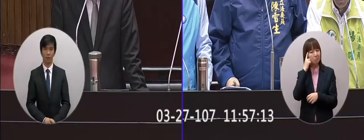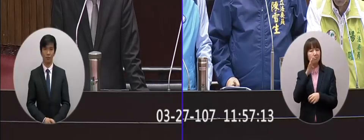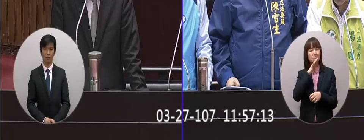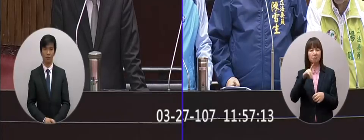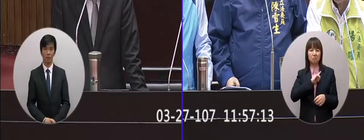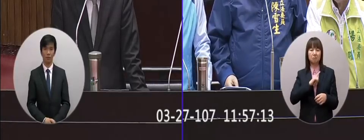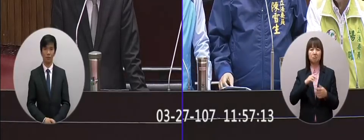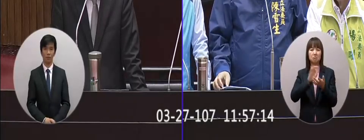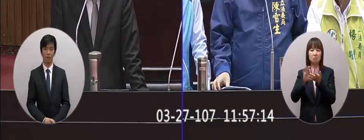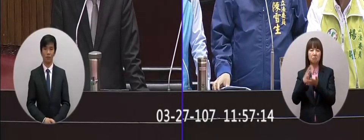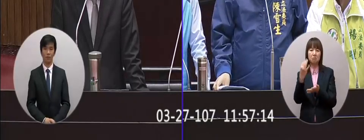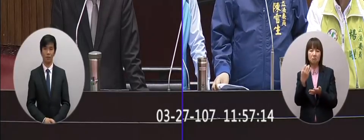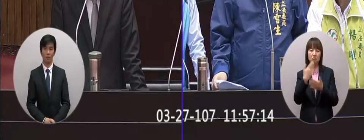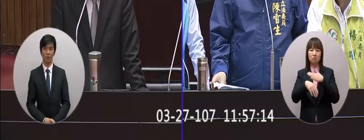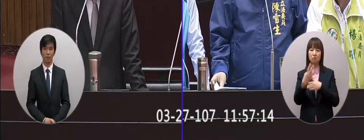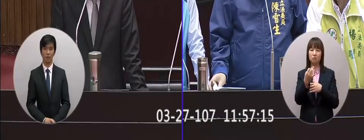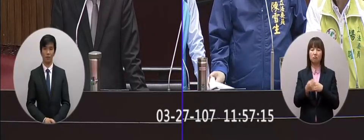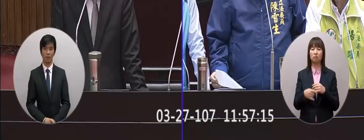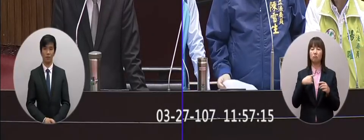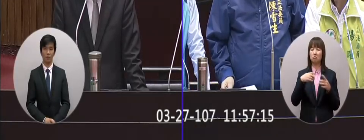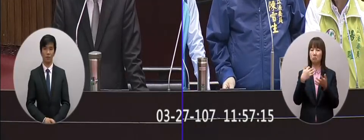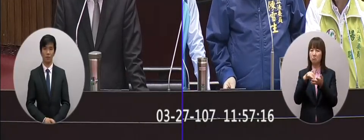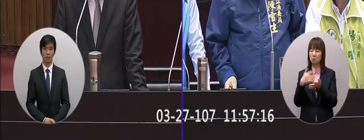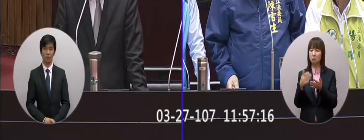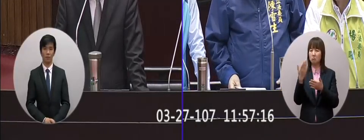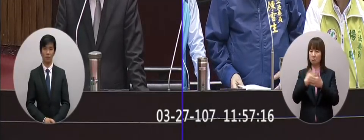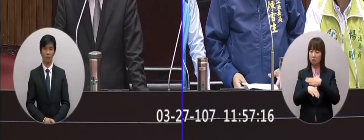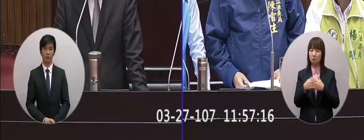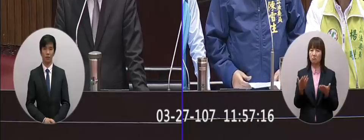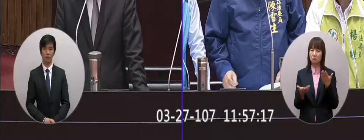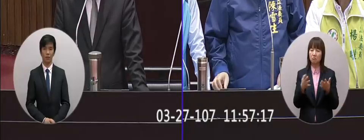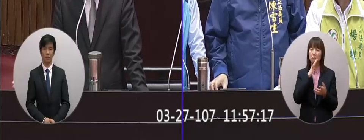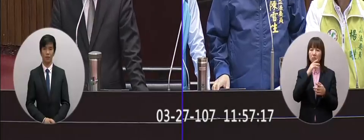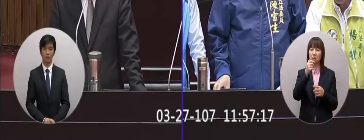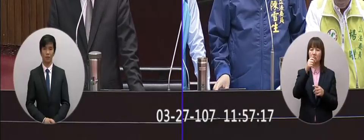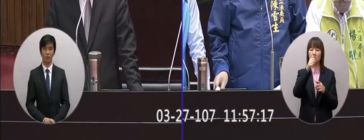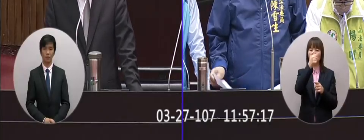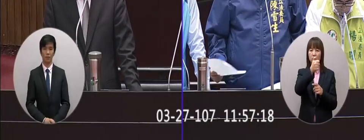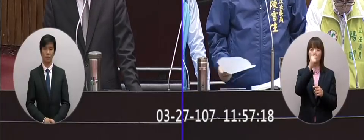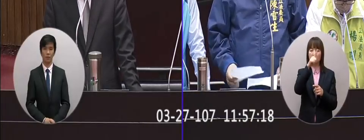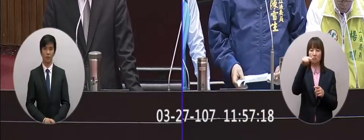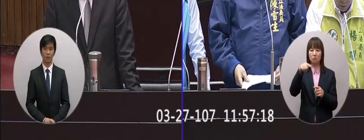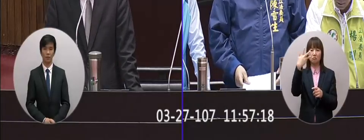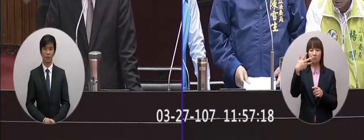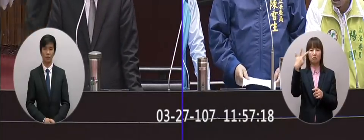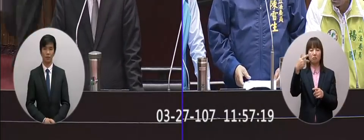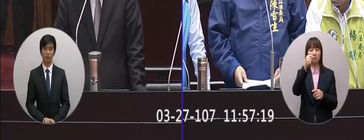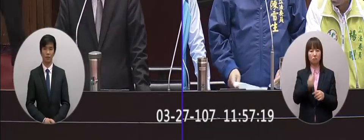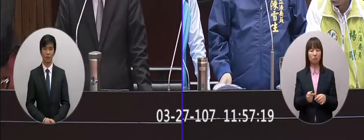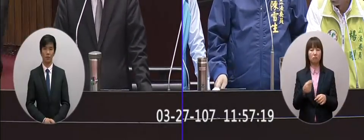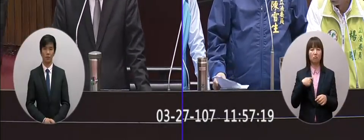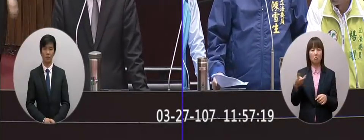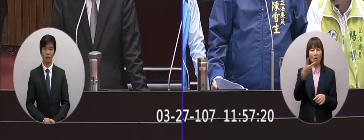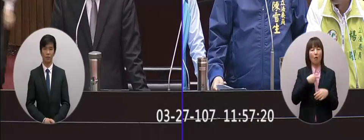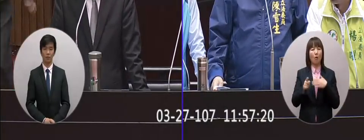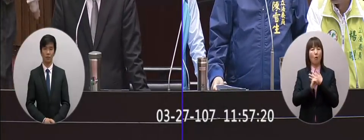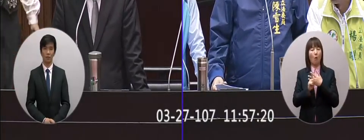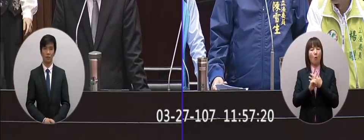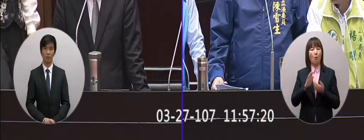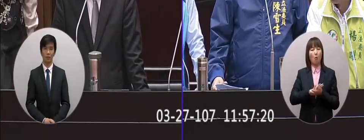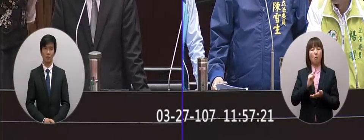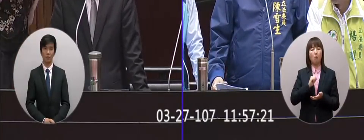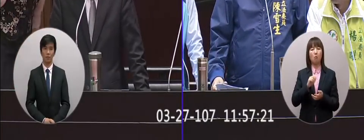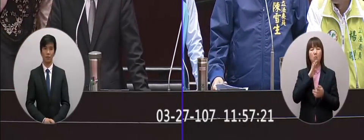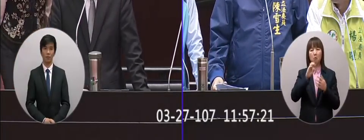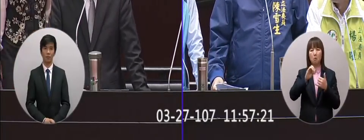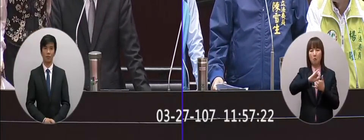袋还有多少钱哦。后来我们统计大概还剩下51.87亿啊，所以我们三委员都很紧张。